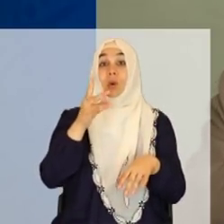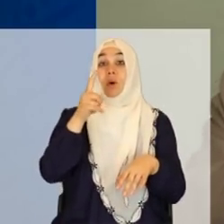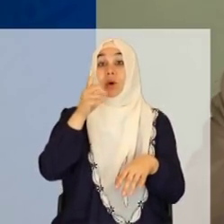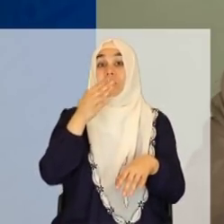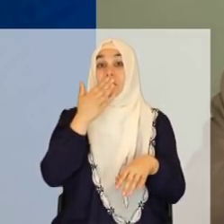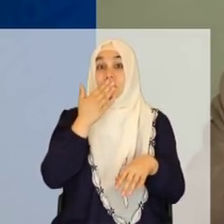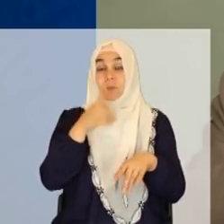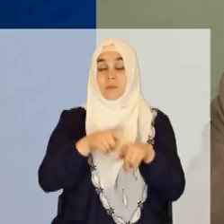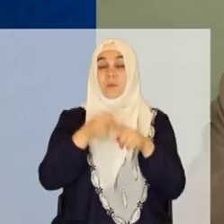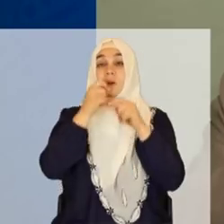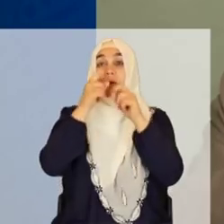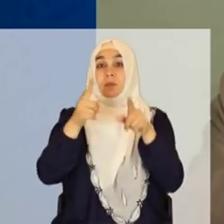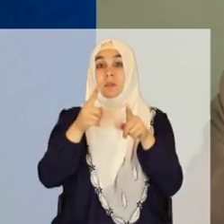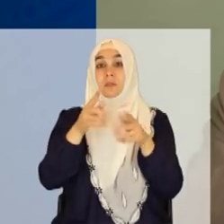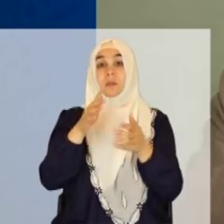xoslarning ro'zasi buziladi.